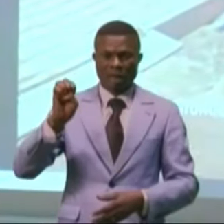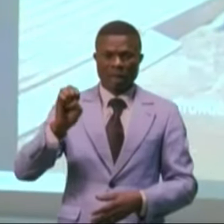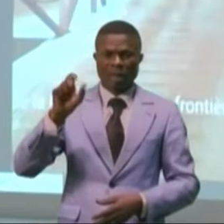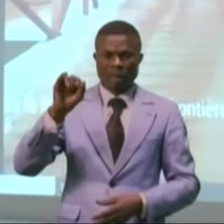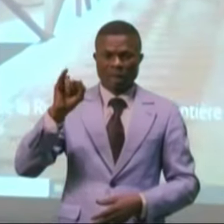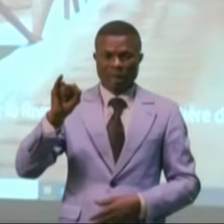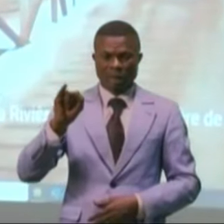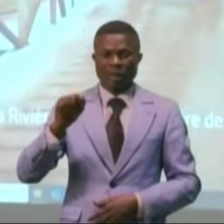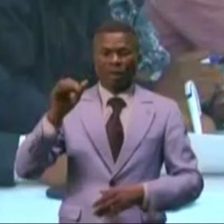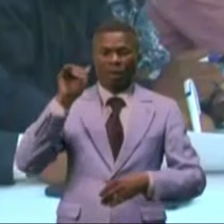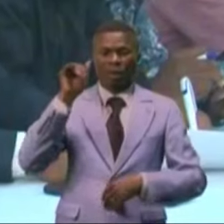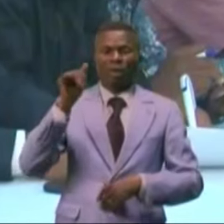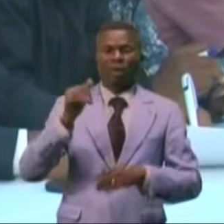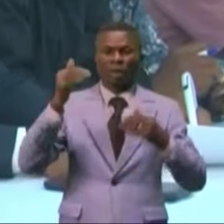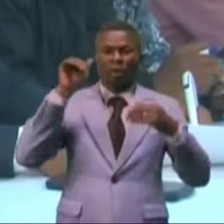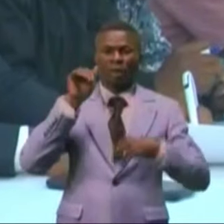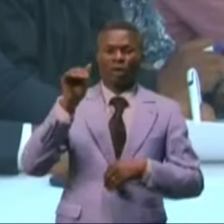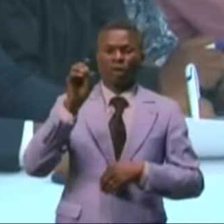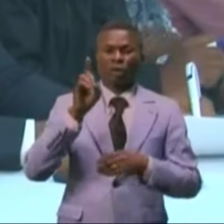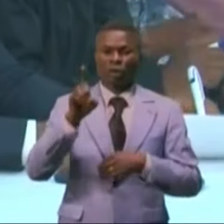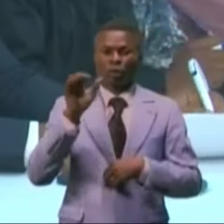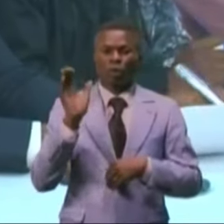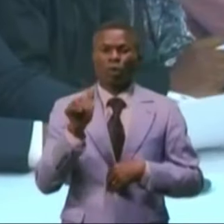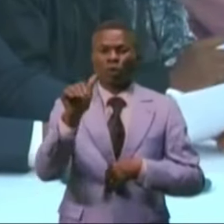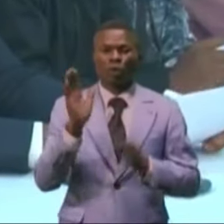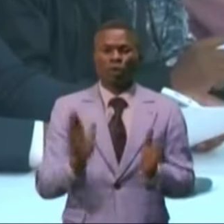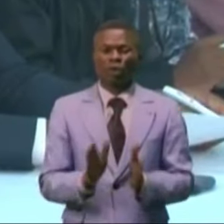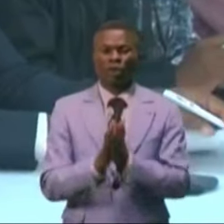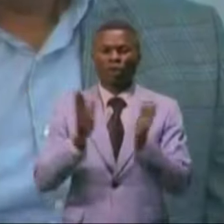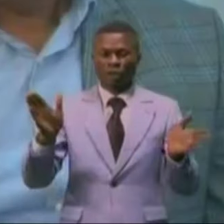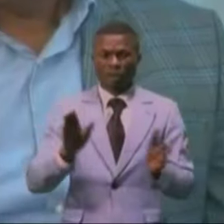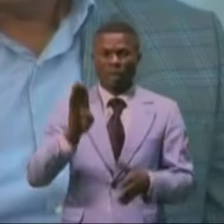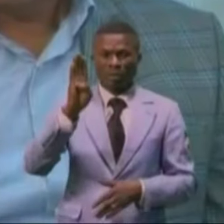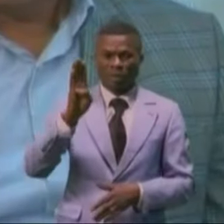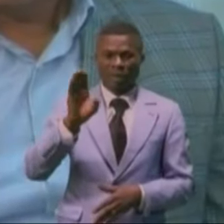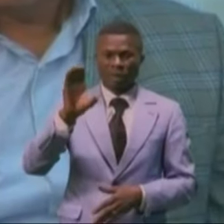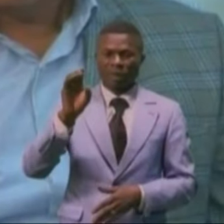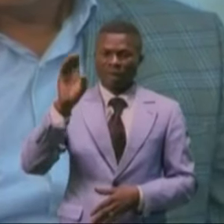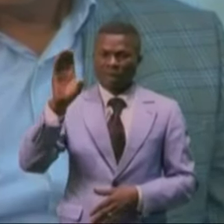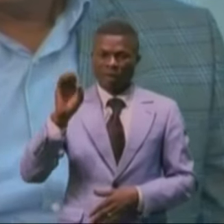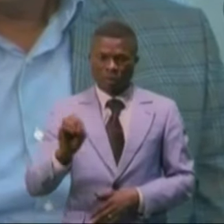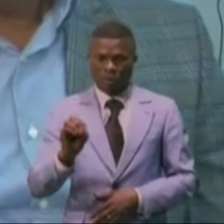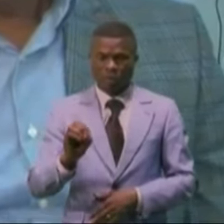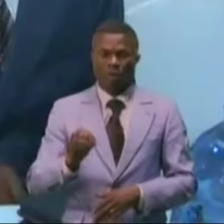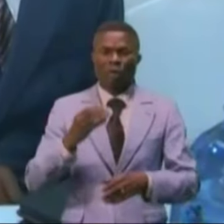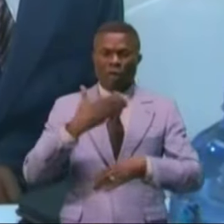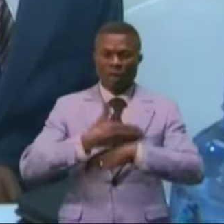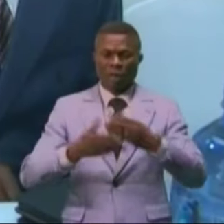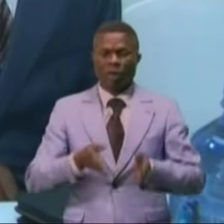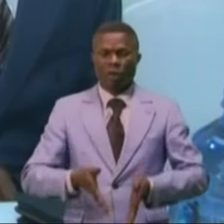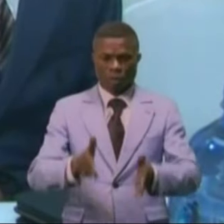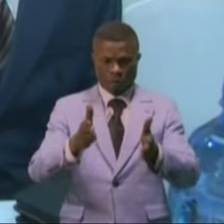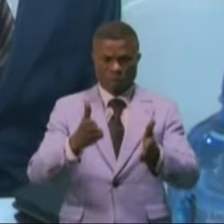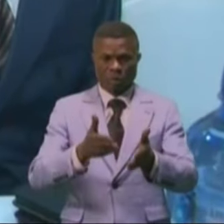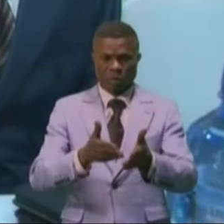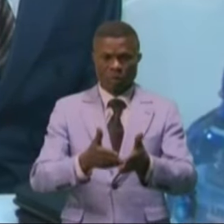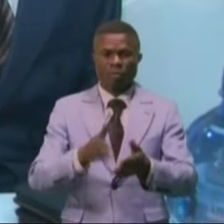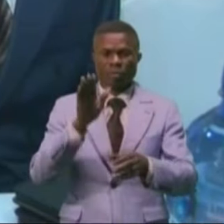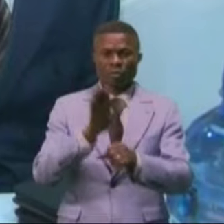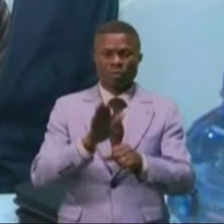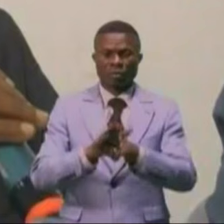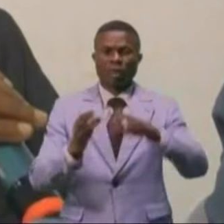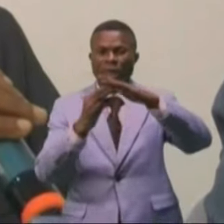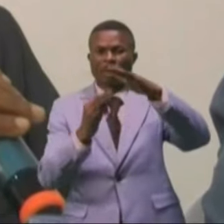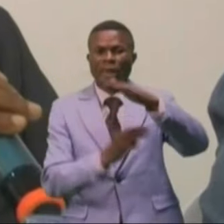du BCECO, Jamabi Moulumba, les spécificités de la route, notamment son envergure, le nombre de ponts à